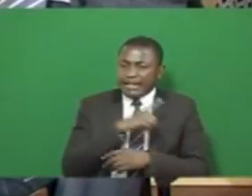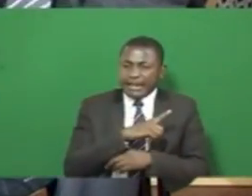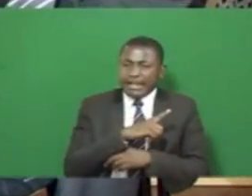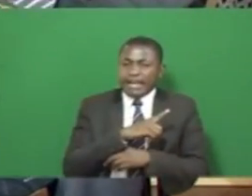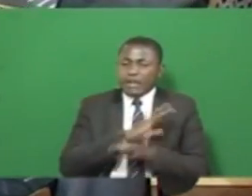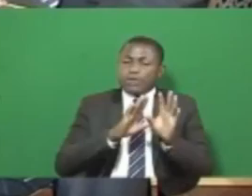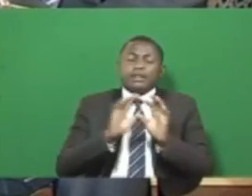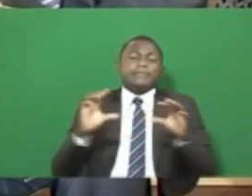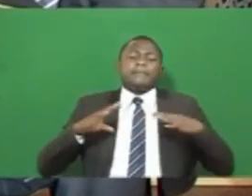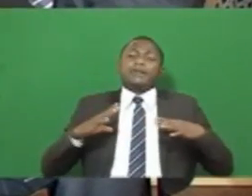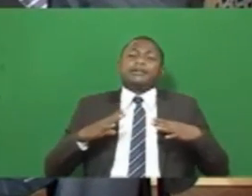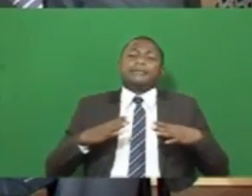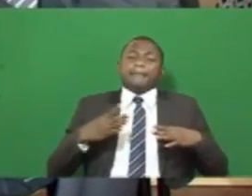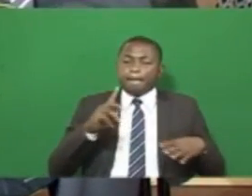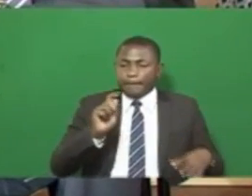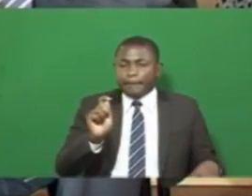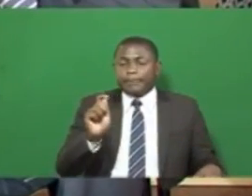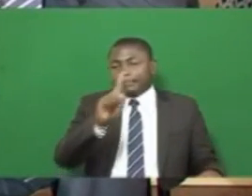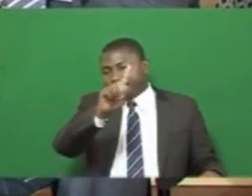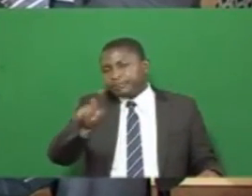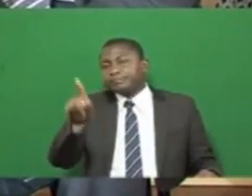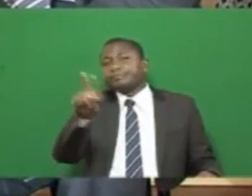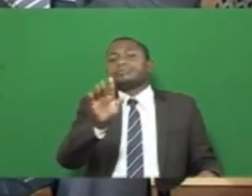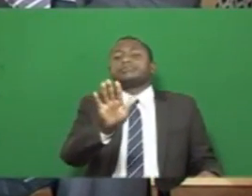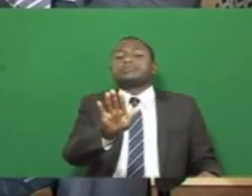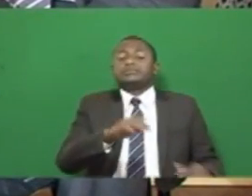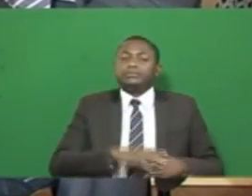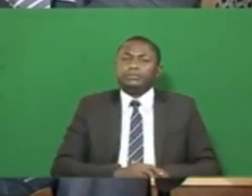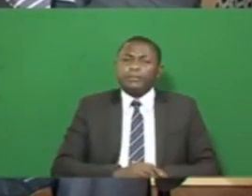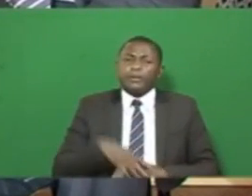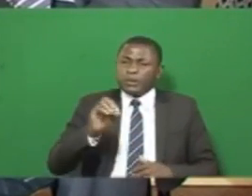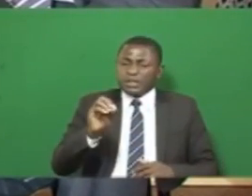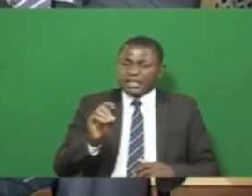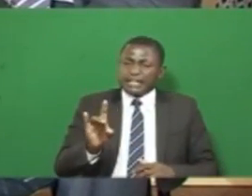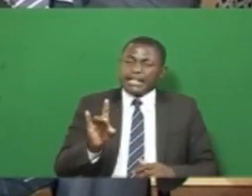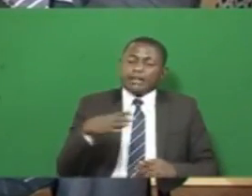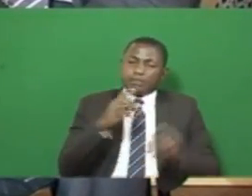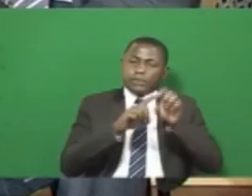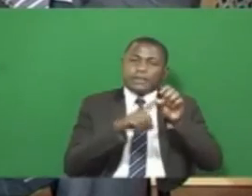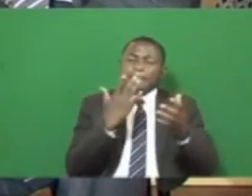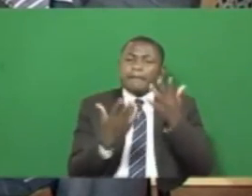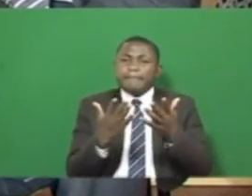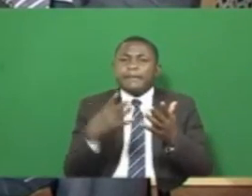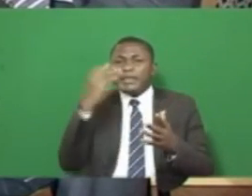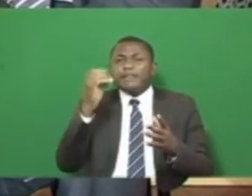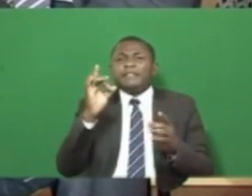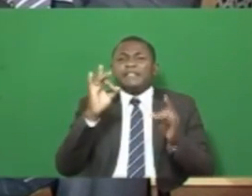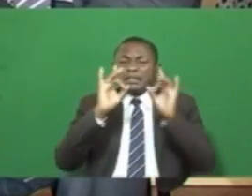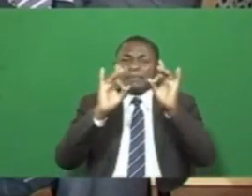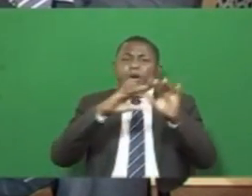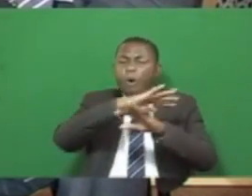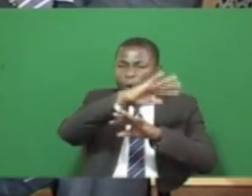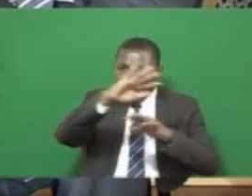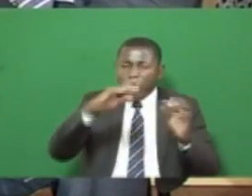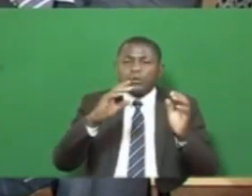pakudai. Eh. Asi nemgoma. Eh. Tomboti wachengeta mitemo yese kuine mamatsamba ari kuti mutemo